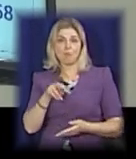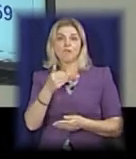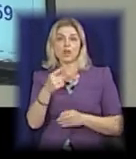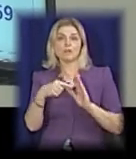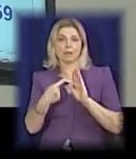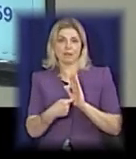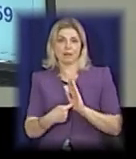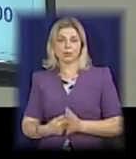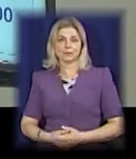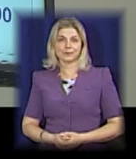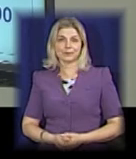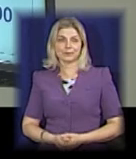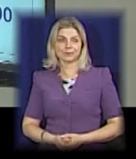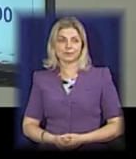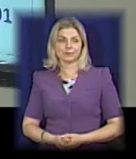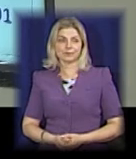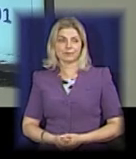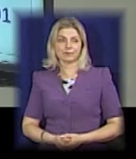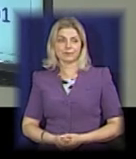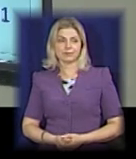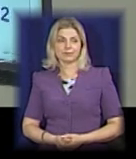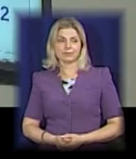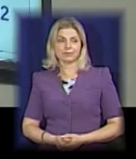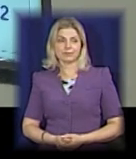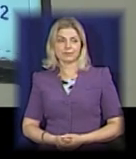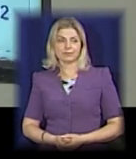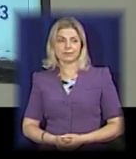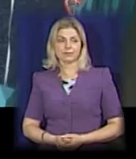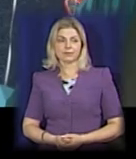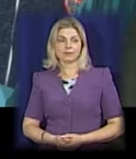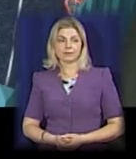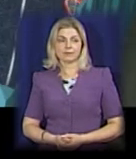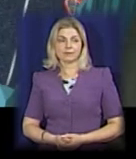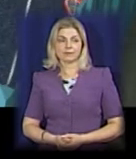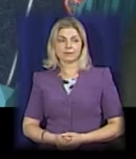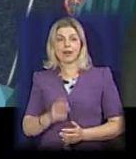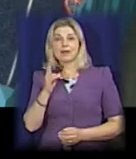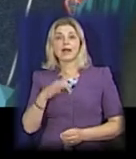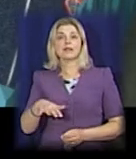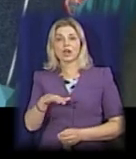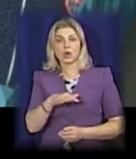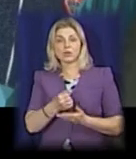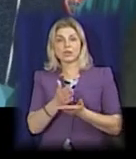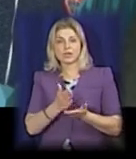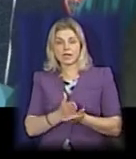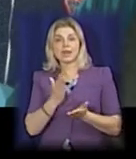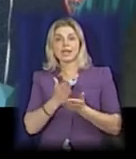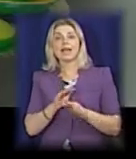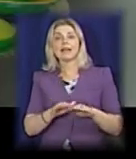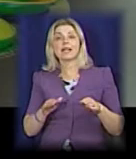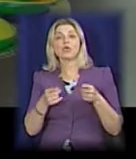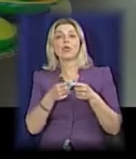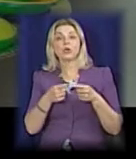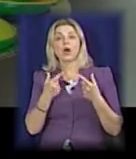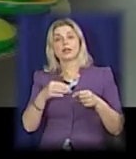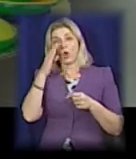Все. Чекаємо. На території сервісу Open Space є дитячий куточок,